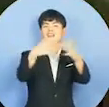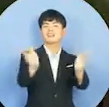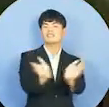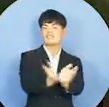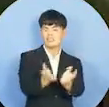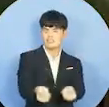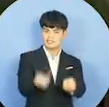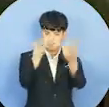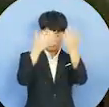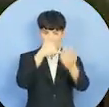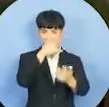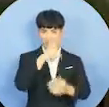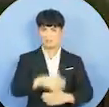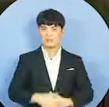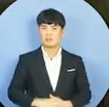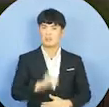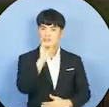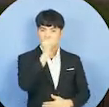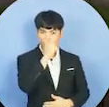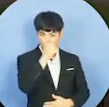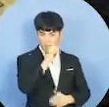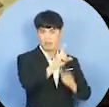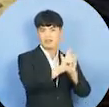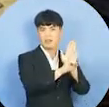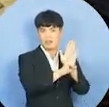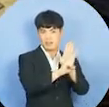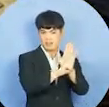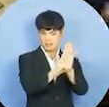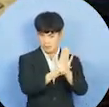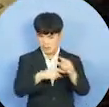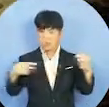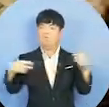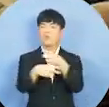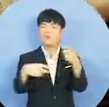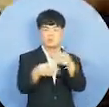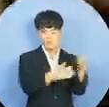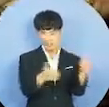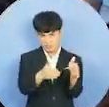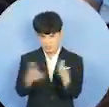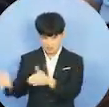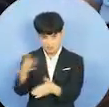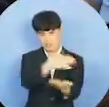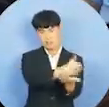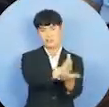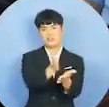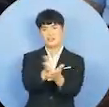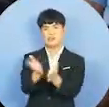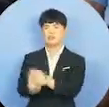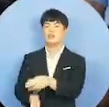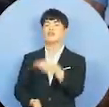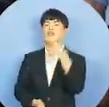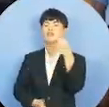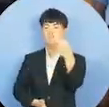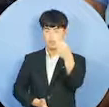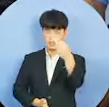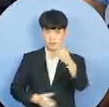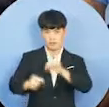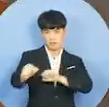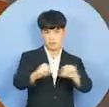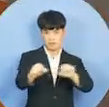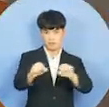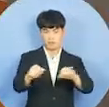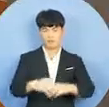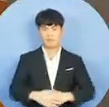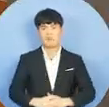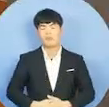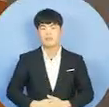기간 동안 자원봉사자들은 통역, 안내소, 급수봉사, 교통통제 등 12개 분야에서 활동하게 되는데요. 금년에